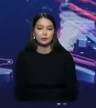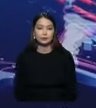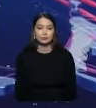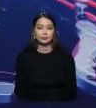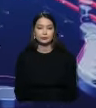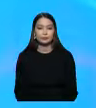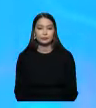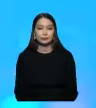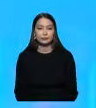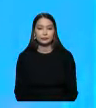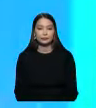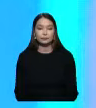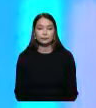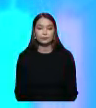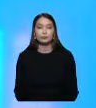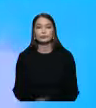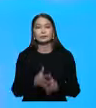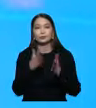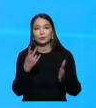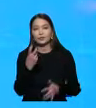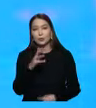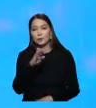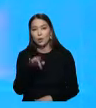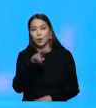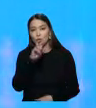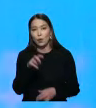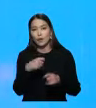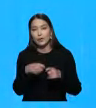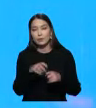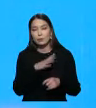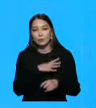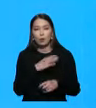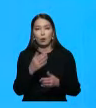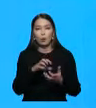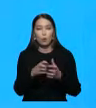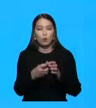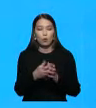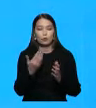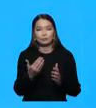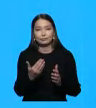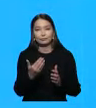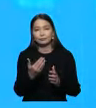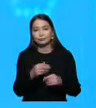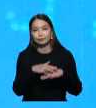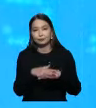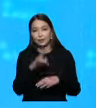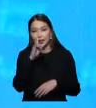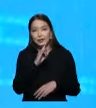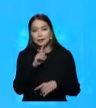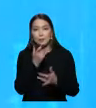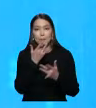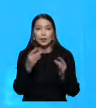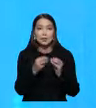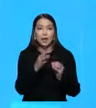16,2%. Более 200 миллиардов долларов инвестировали в горнодобывающую отрасль Казахстана за последние 10